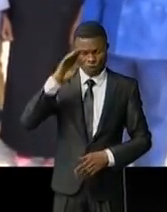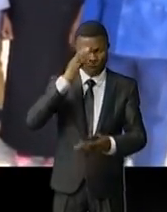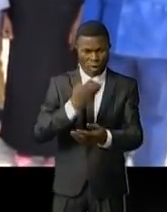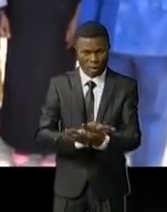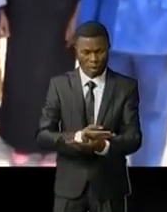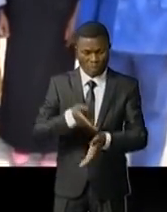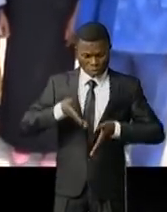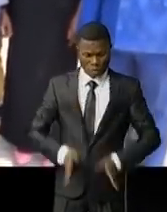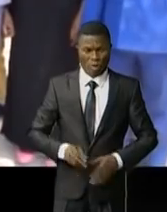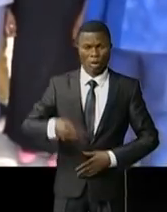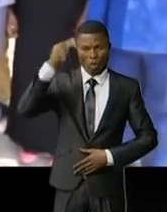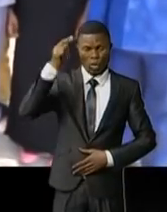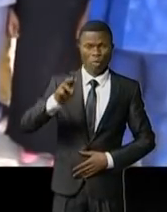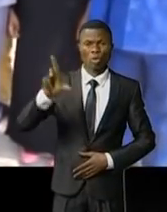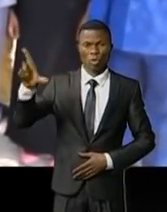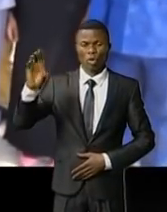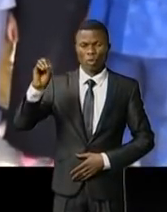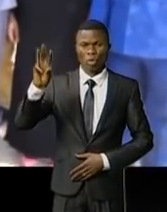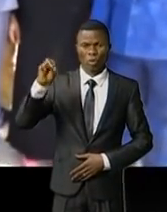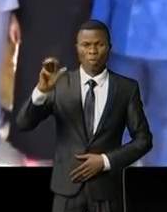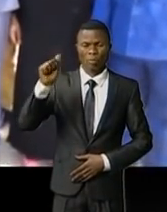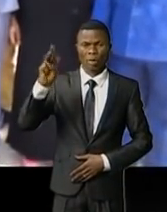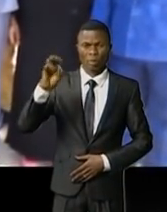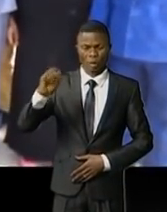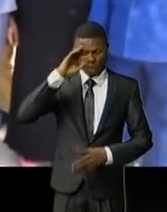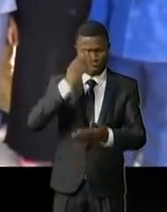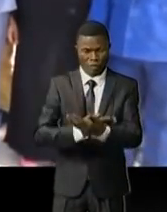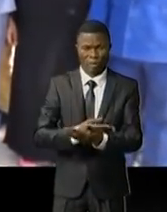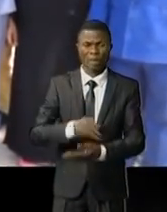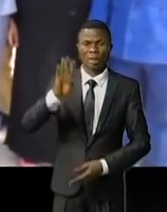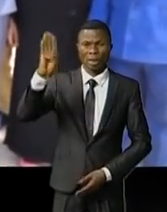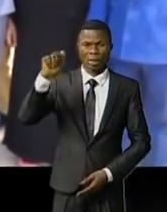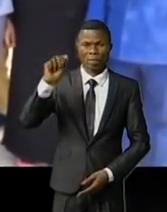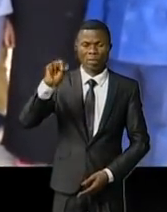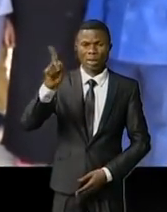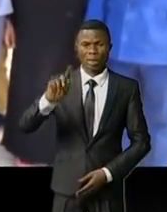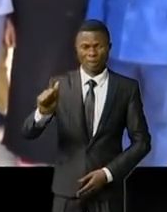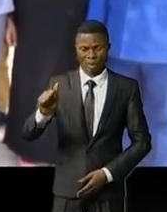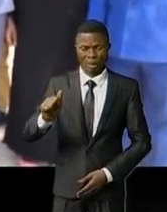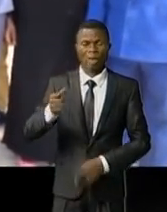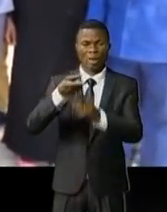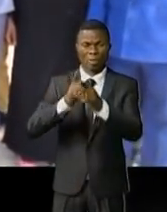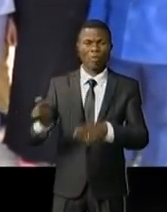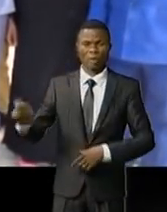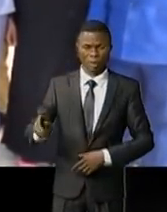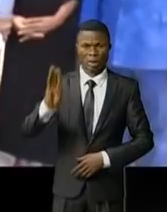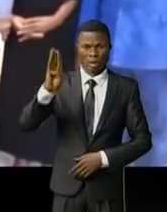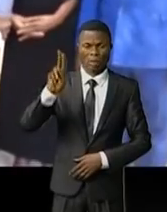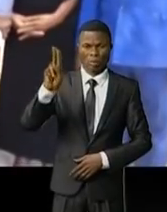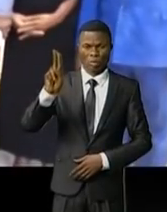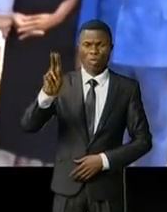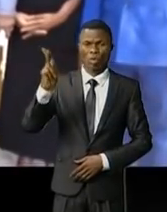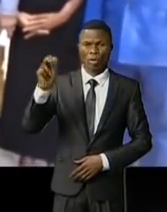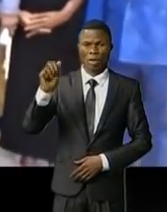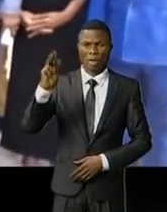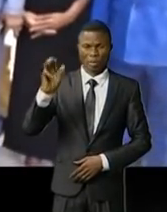et natif du Haut-Lomami, fils de Banza Baudouin, originaire du territoire de Boukama,